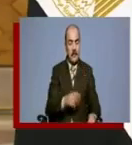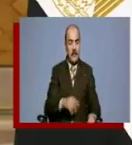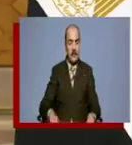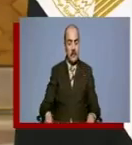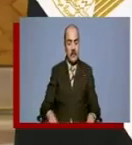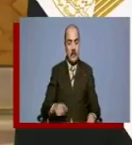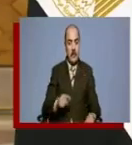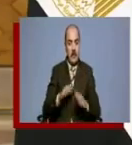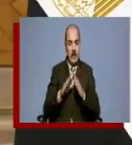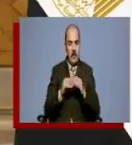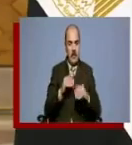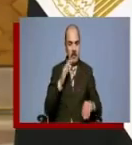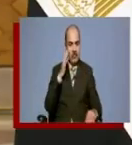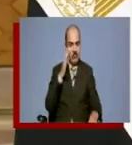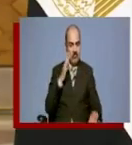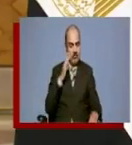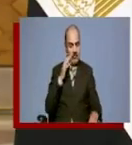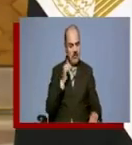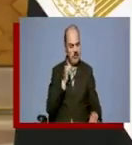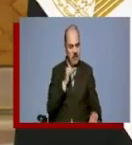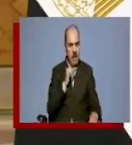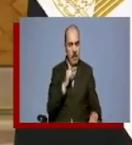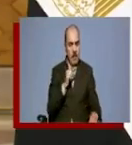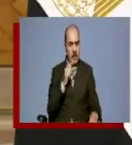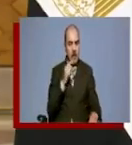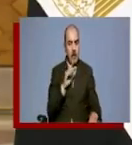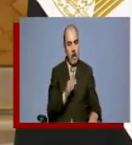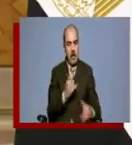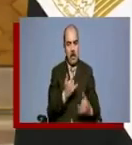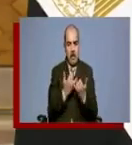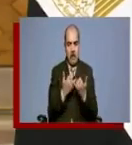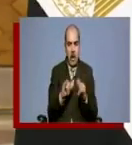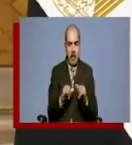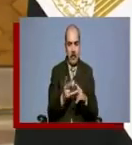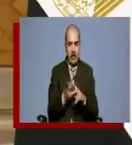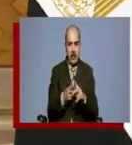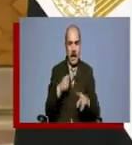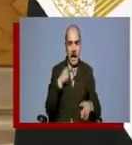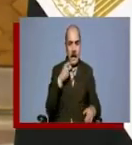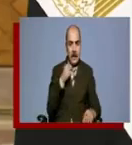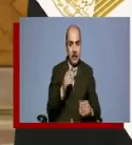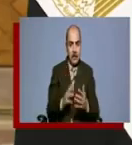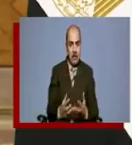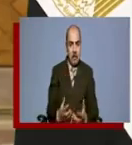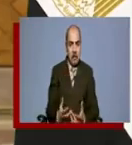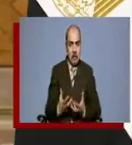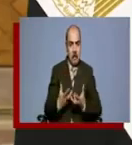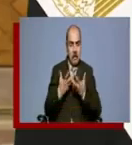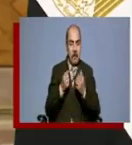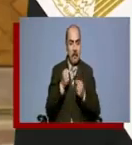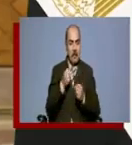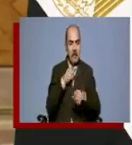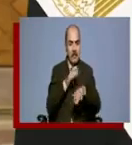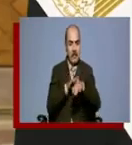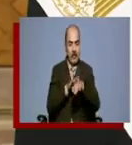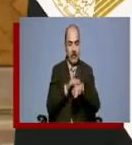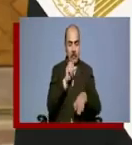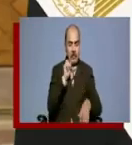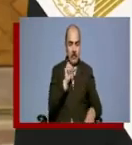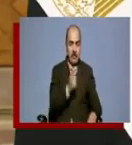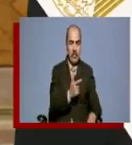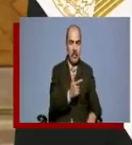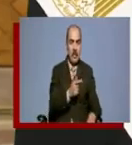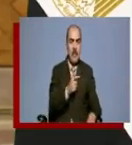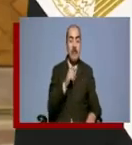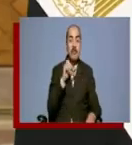الاستهداف على مر التاريخ في العالم اه سينا عشان كده القياده المصريه مستوعبه تماما لما نشوف